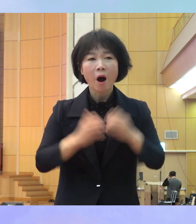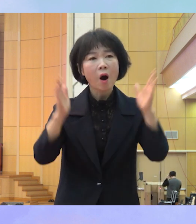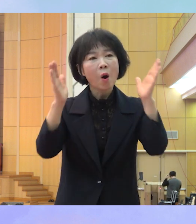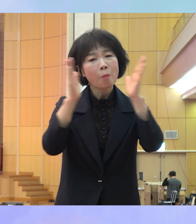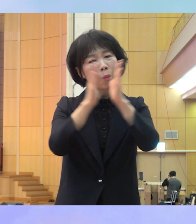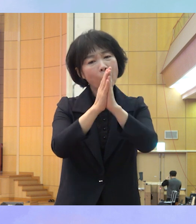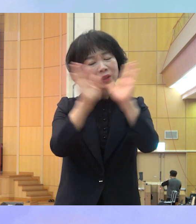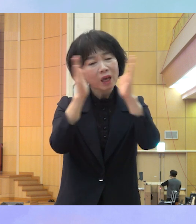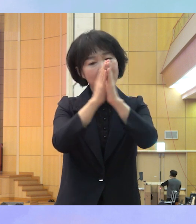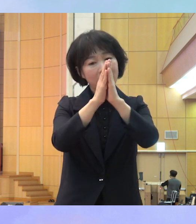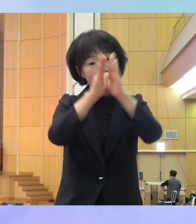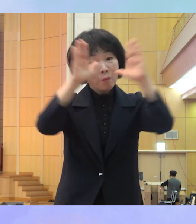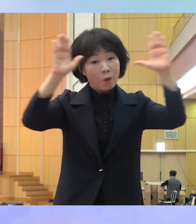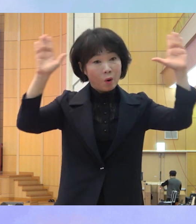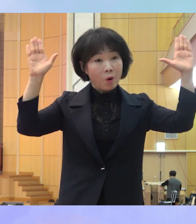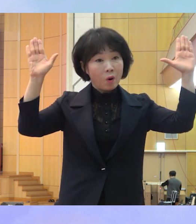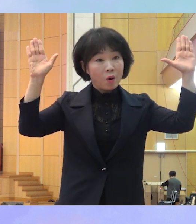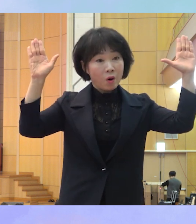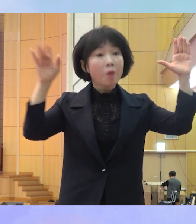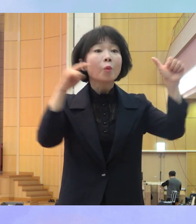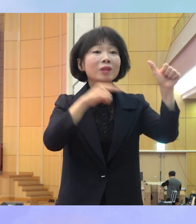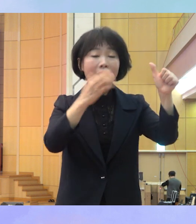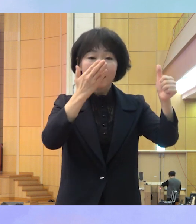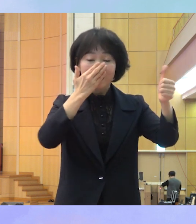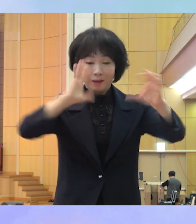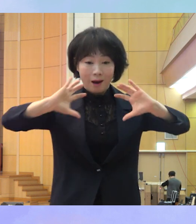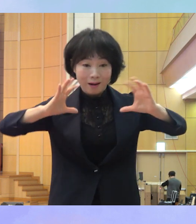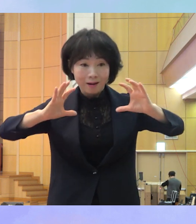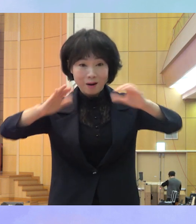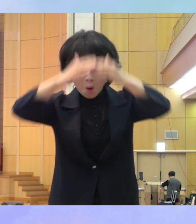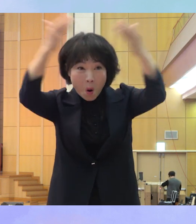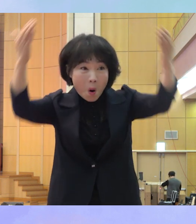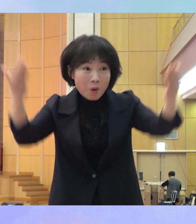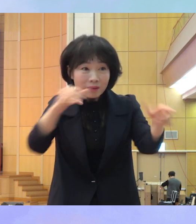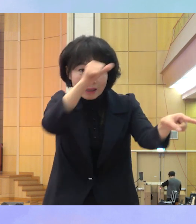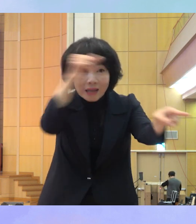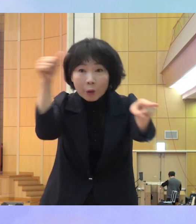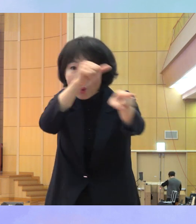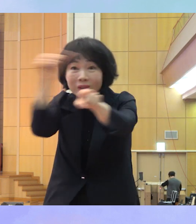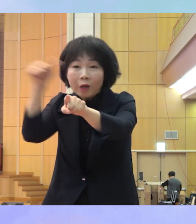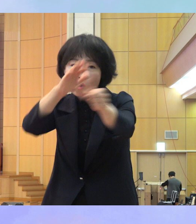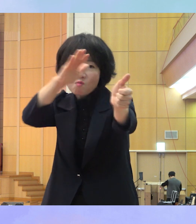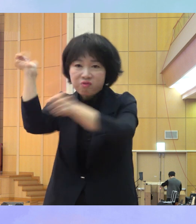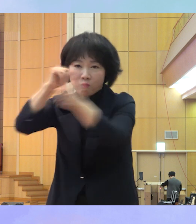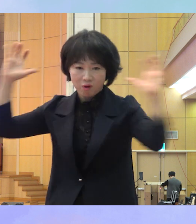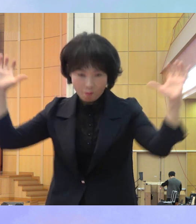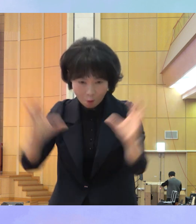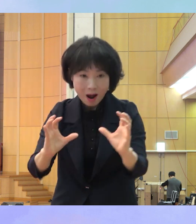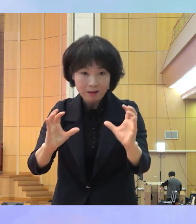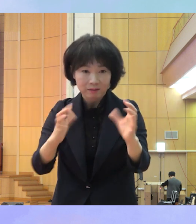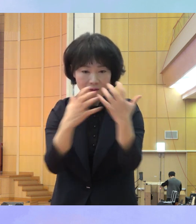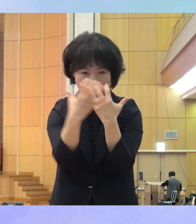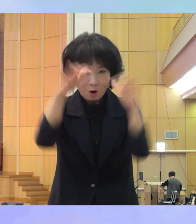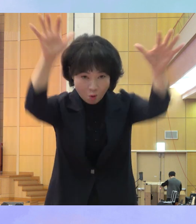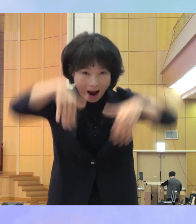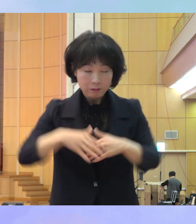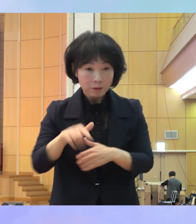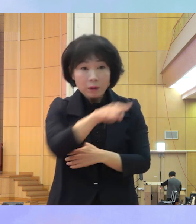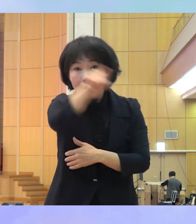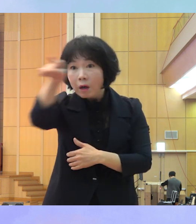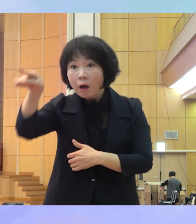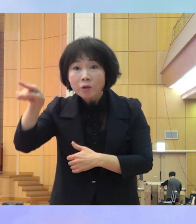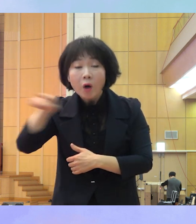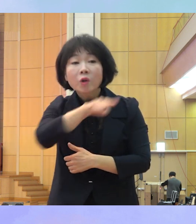99페이지. 모세가 이스라엘 모든 장로를 불러서 그들에게 이르되